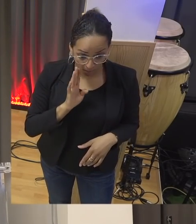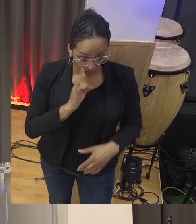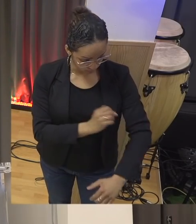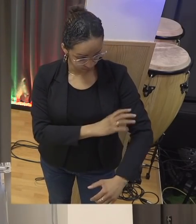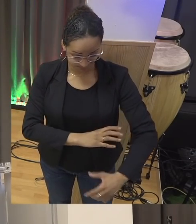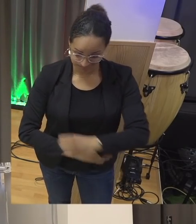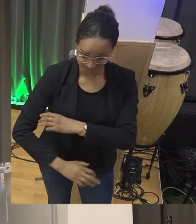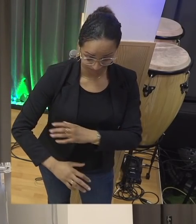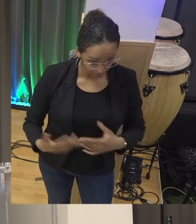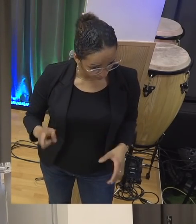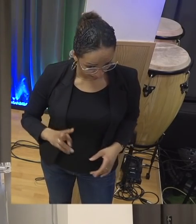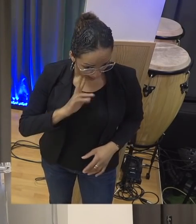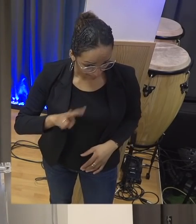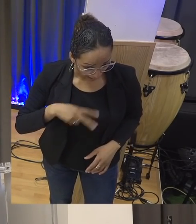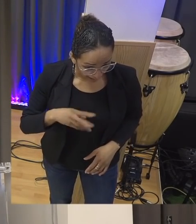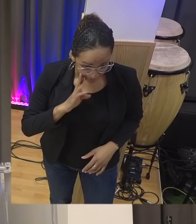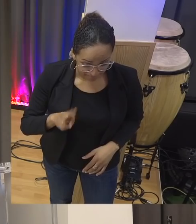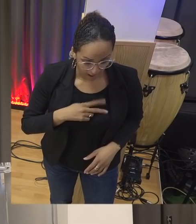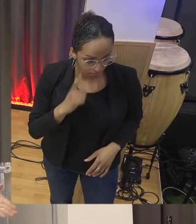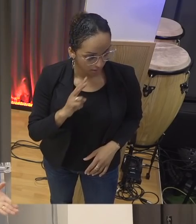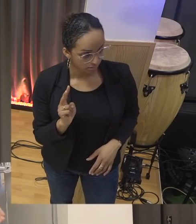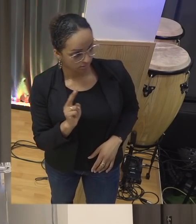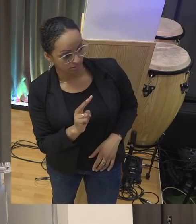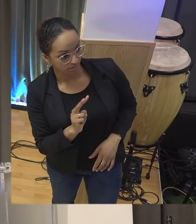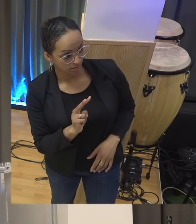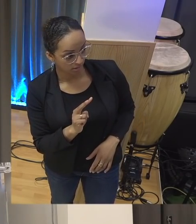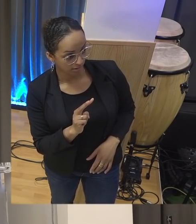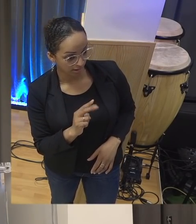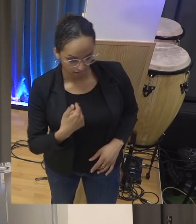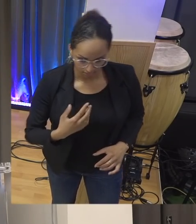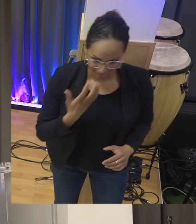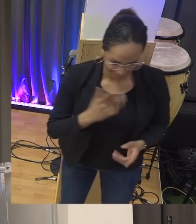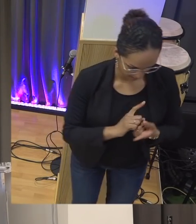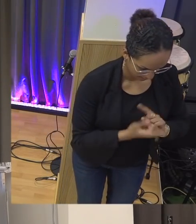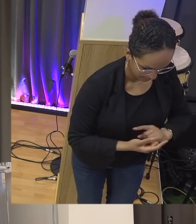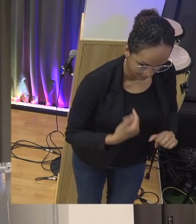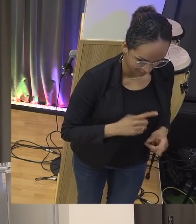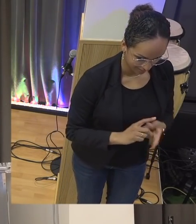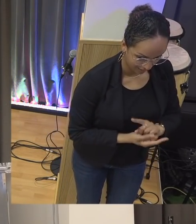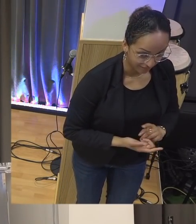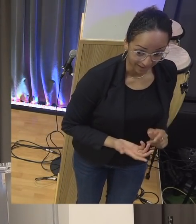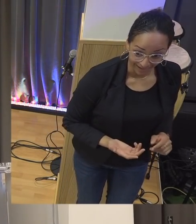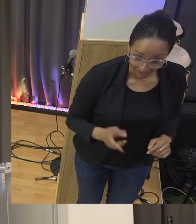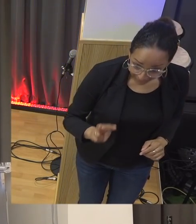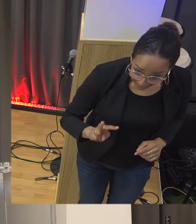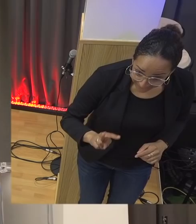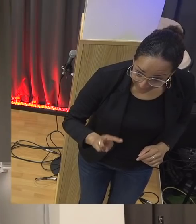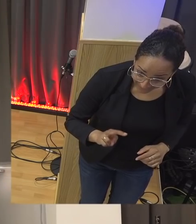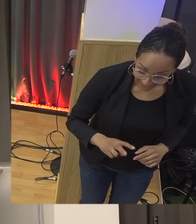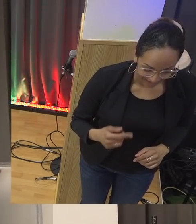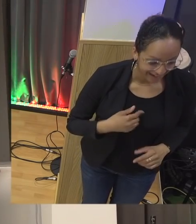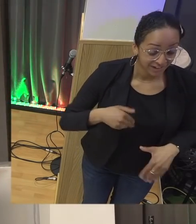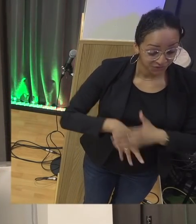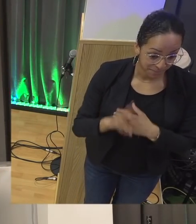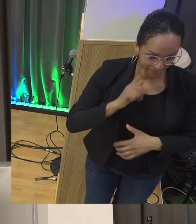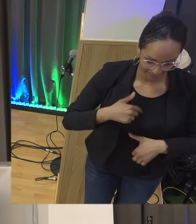Bled. Ma mère, elle te regarde, tu te convertis sur place. Même Khomeini, il n'est rien à côté d'elle. Et à chaque fois que j'arrive chez